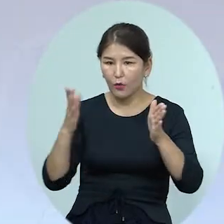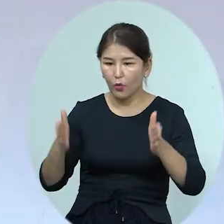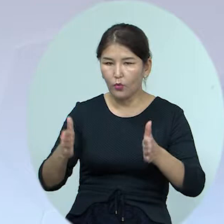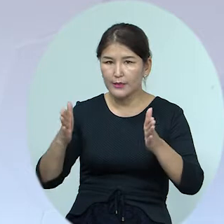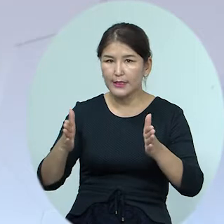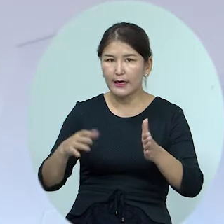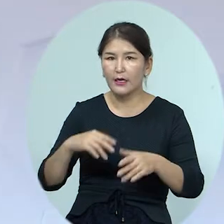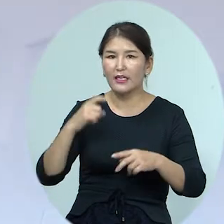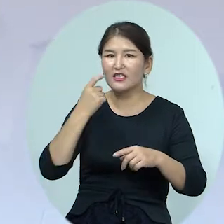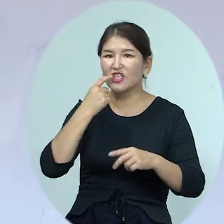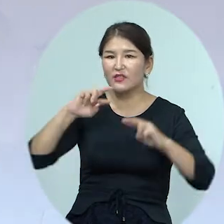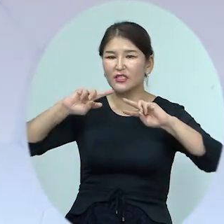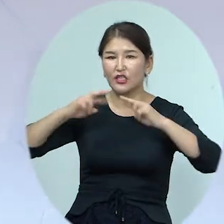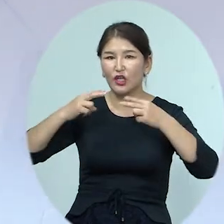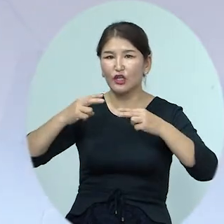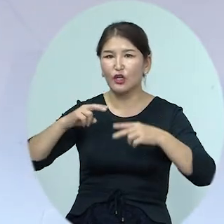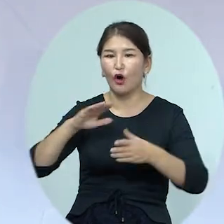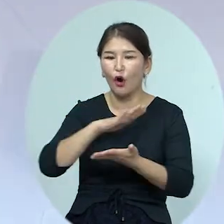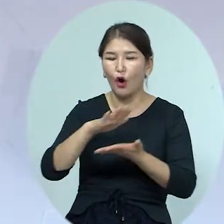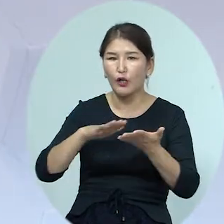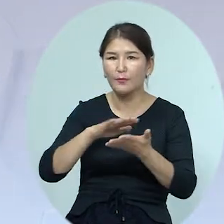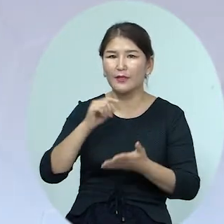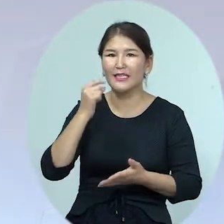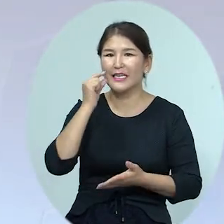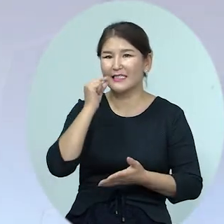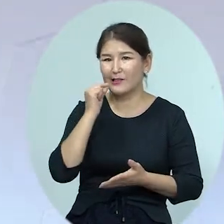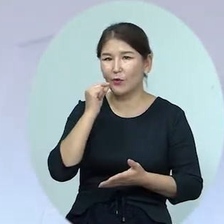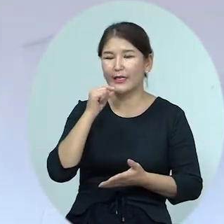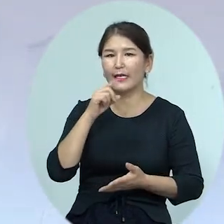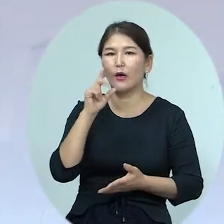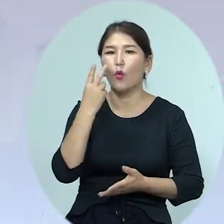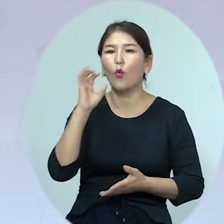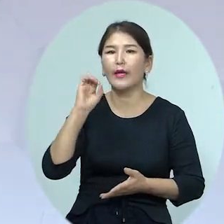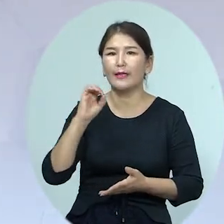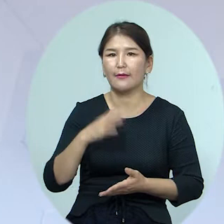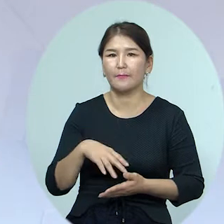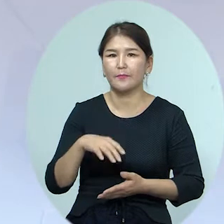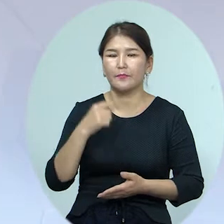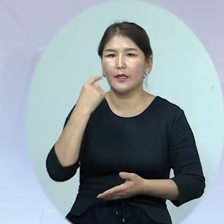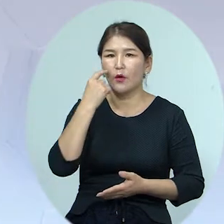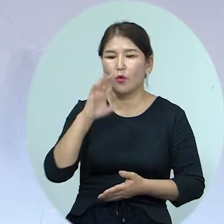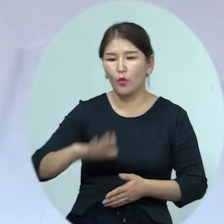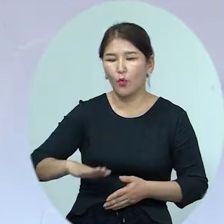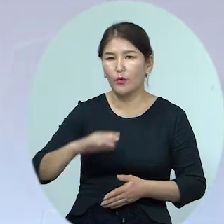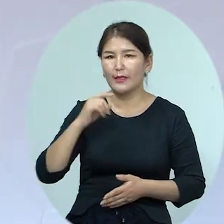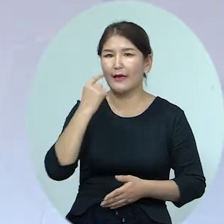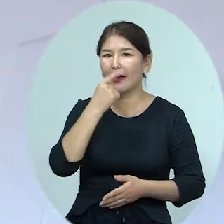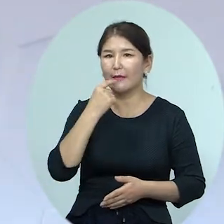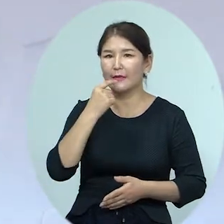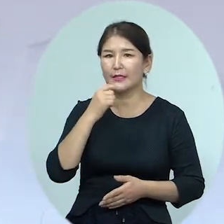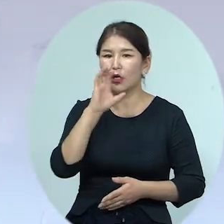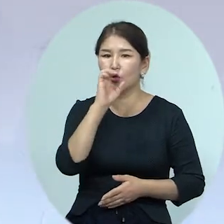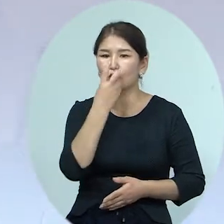шүд солигдох холимог зуултын үе гэж нэрлэдэг байна. Энэ үед нь хүүхдийн аманд сүүн болон байнгын